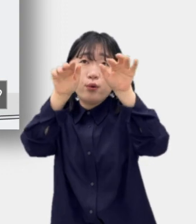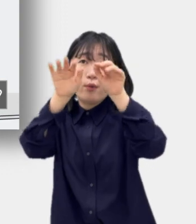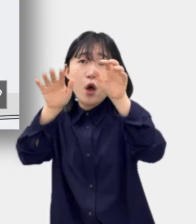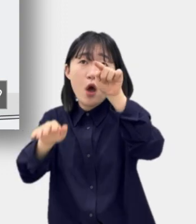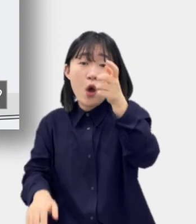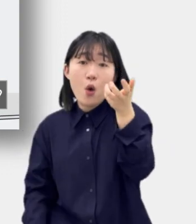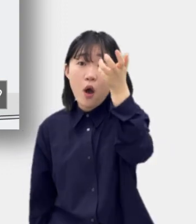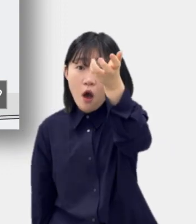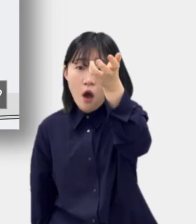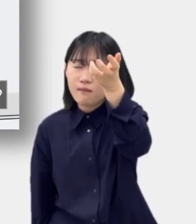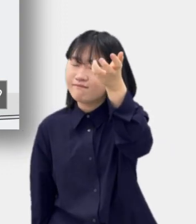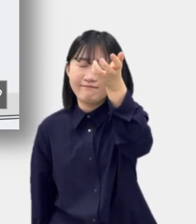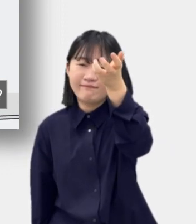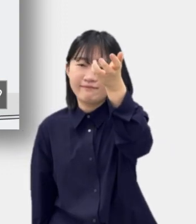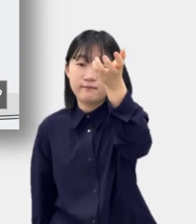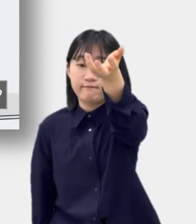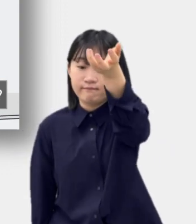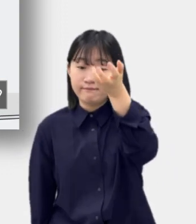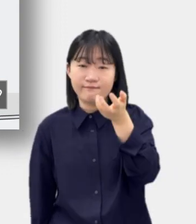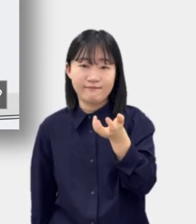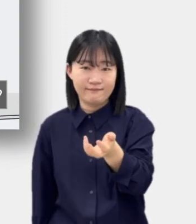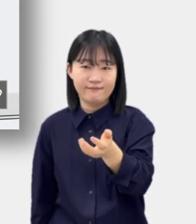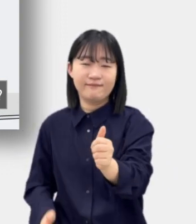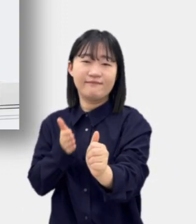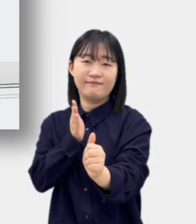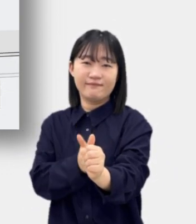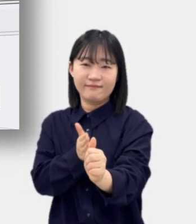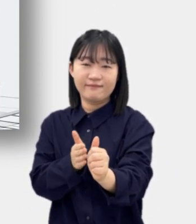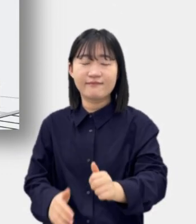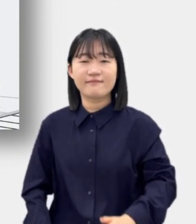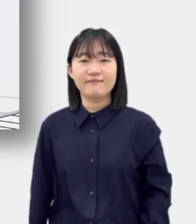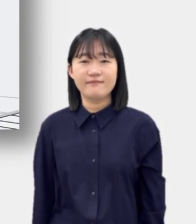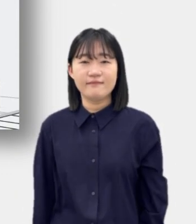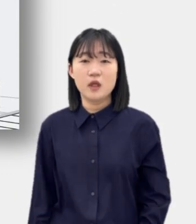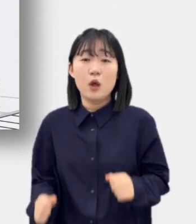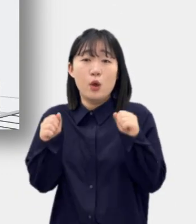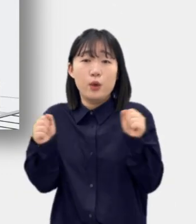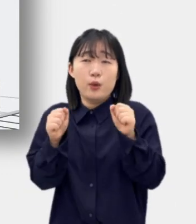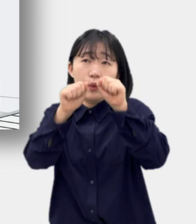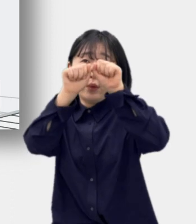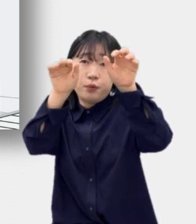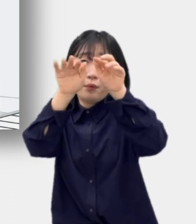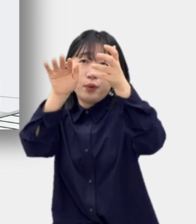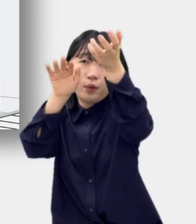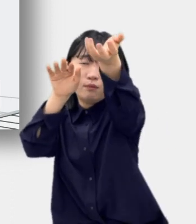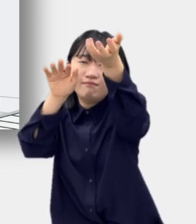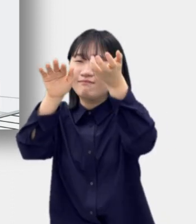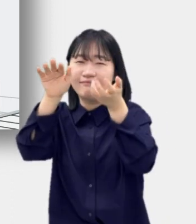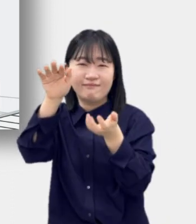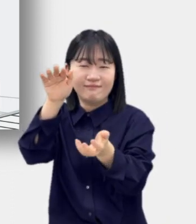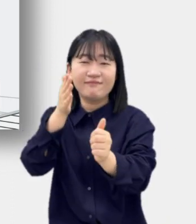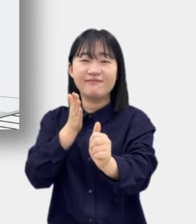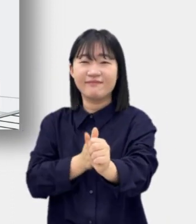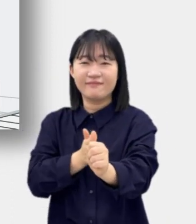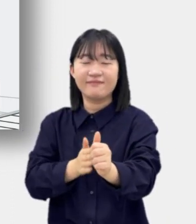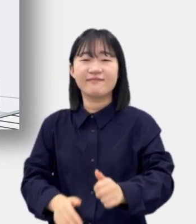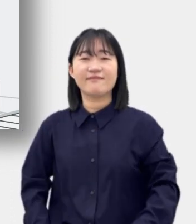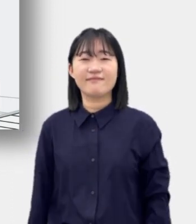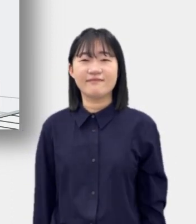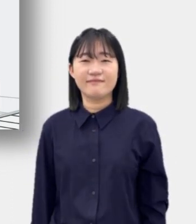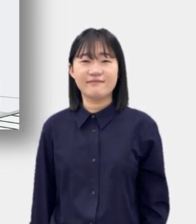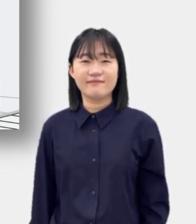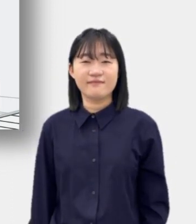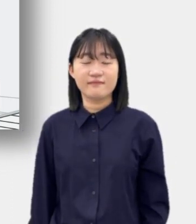냉기가 나오는 출구에 넣지 않았나요? 수분이 많고 얼기 쉬운 식품은 아래쪽 선반이나